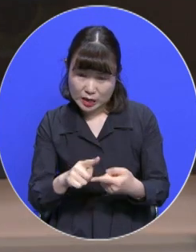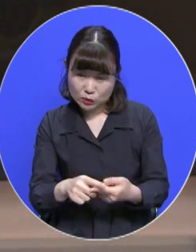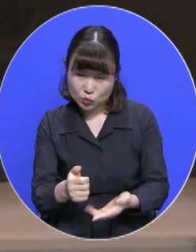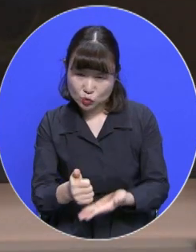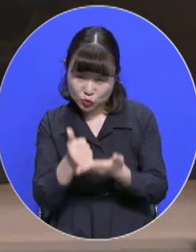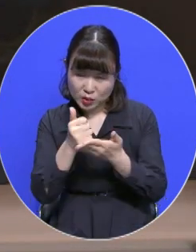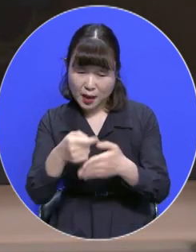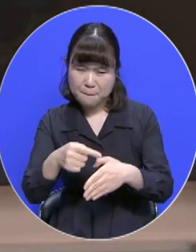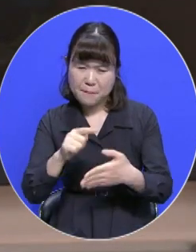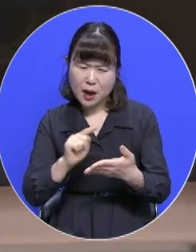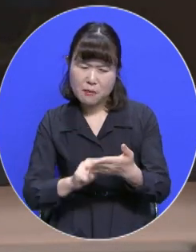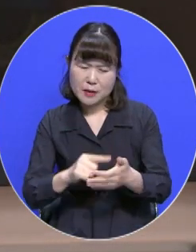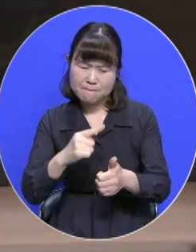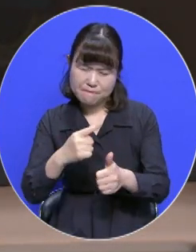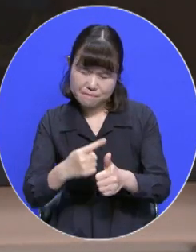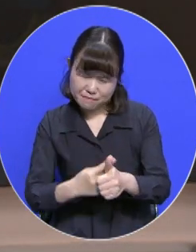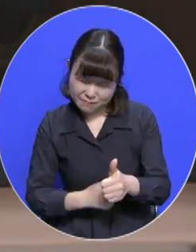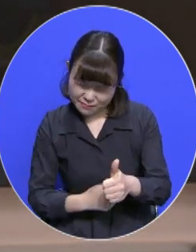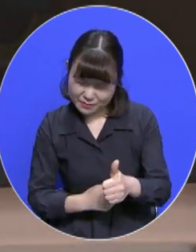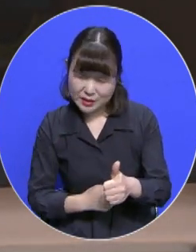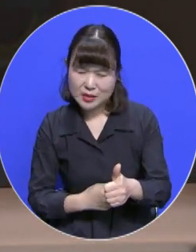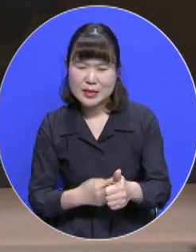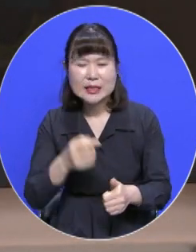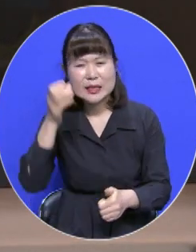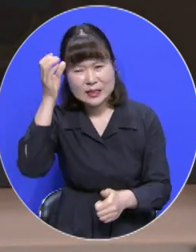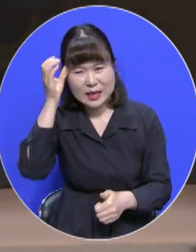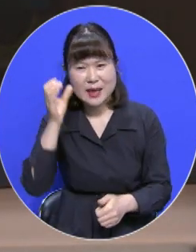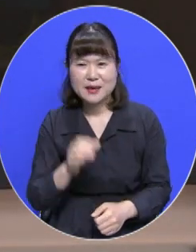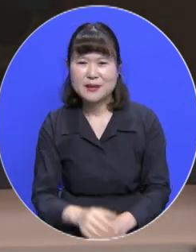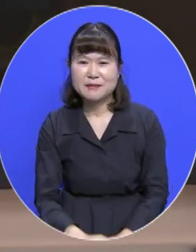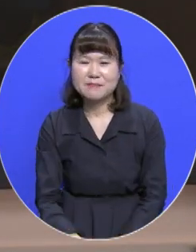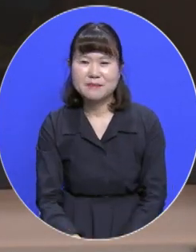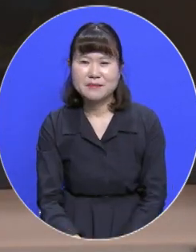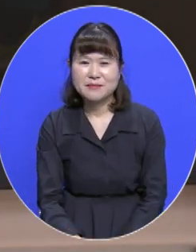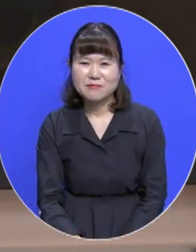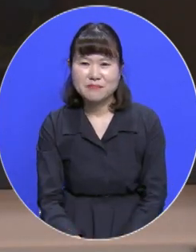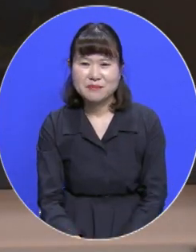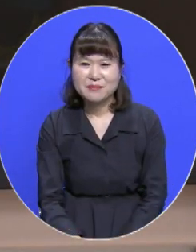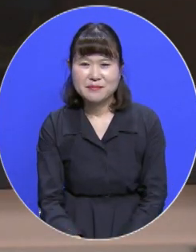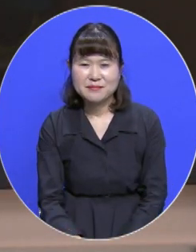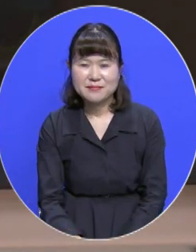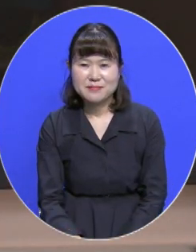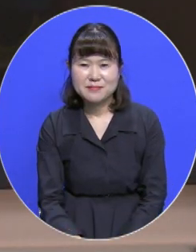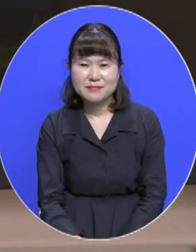마음에서 우러나오는 교육 현장이 되기를 기대해봅니다. KTV 김경호입니다.